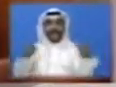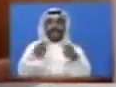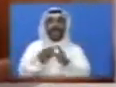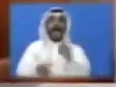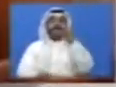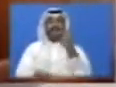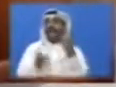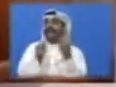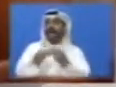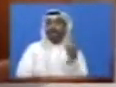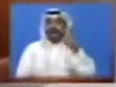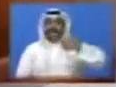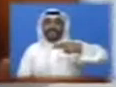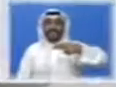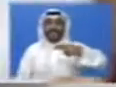التحضيري 20